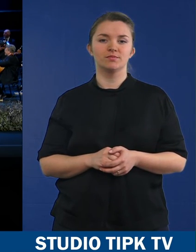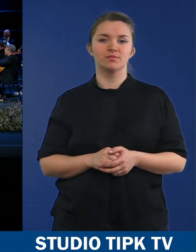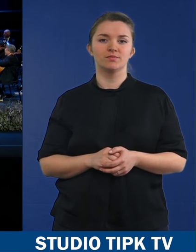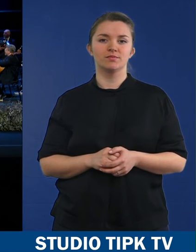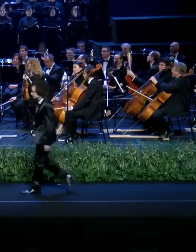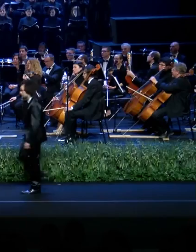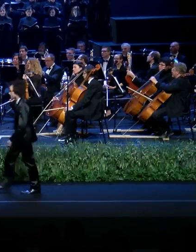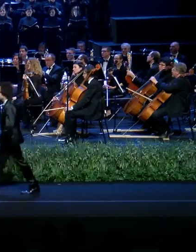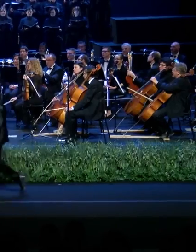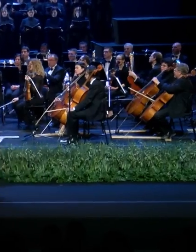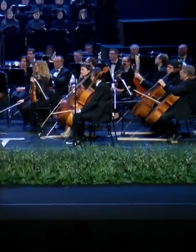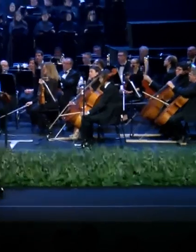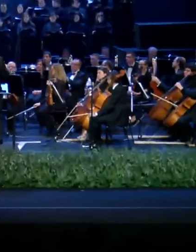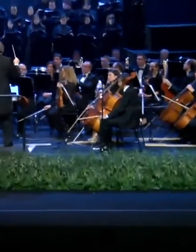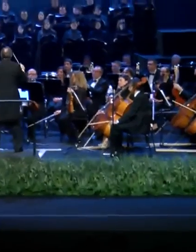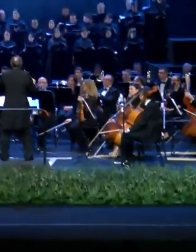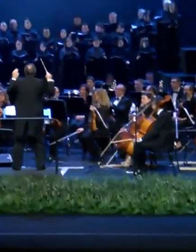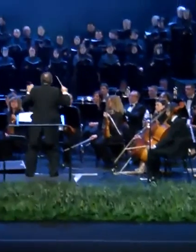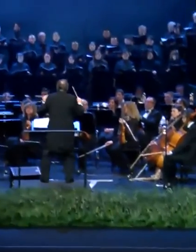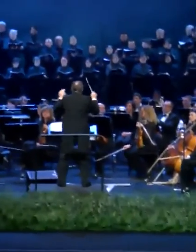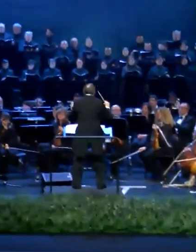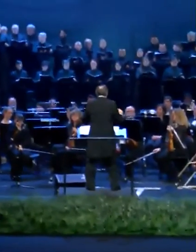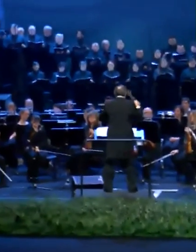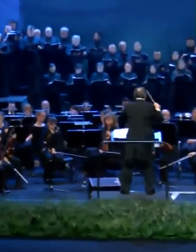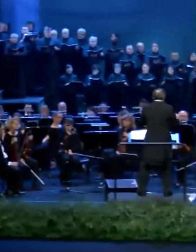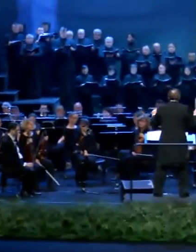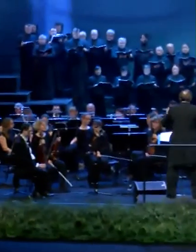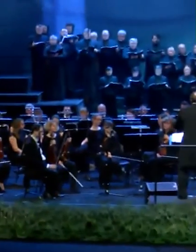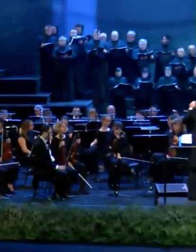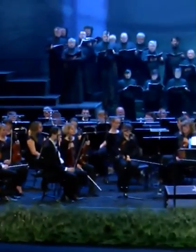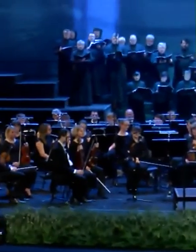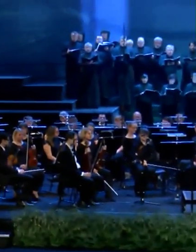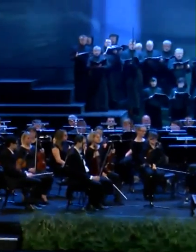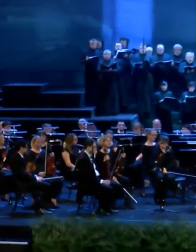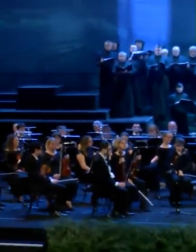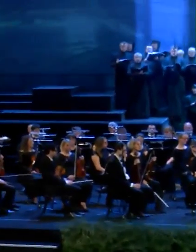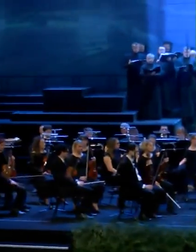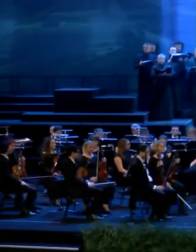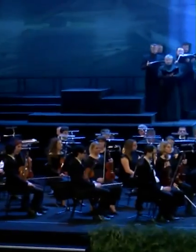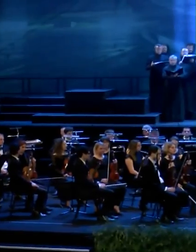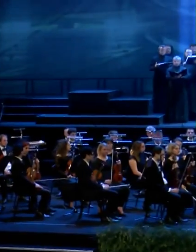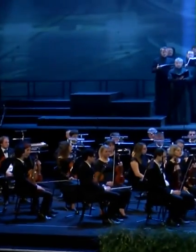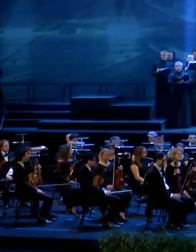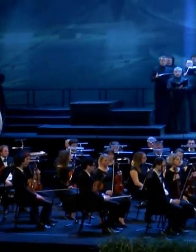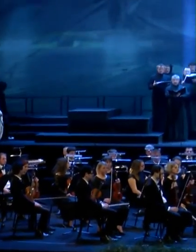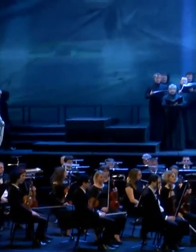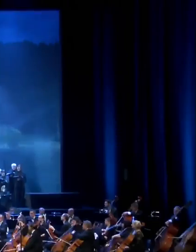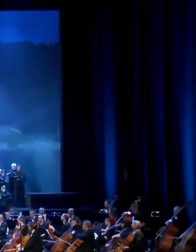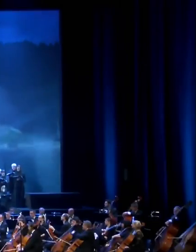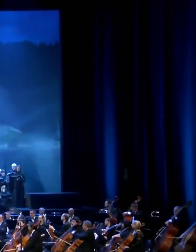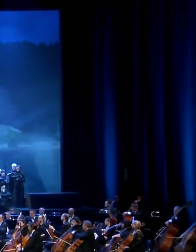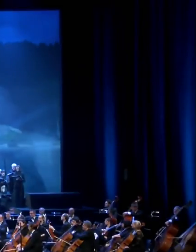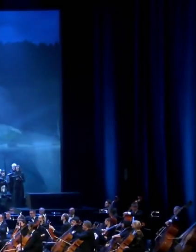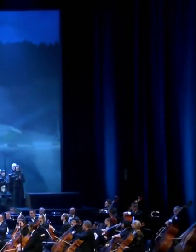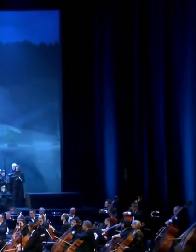Razvoz! Na kost! Razvoz! Na meso!